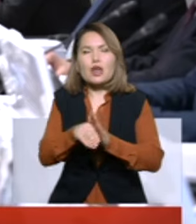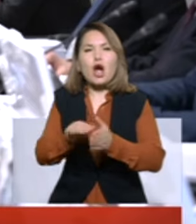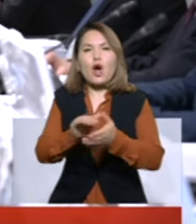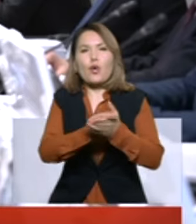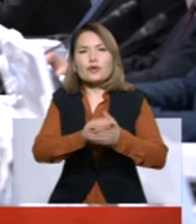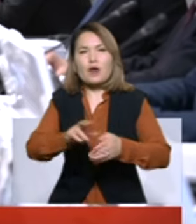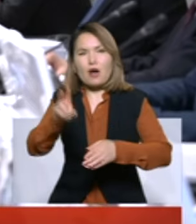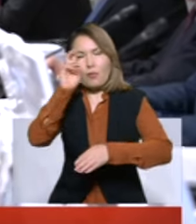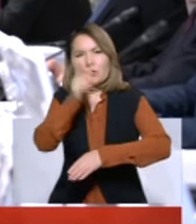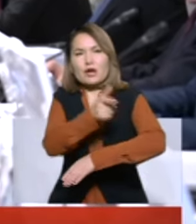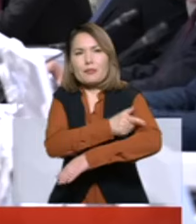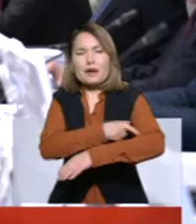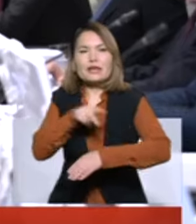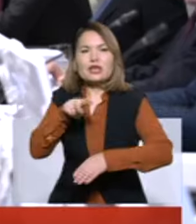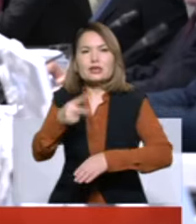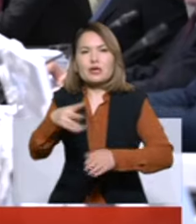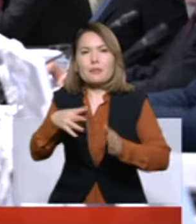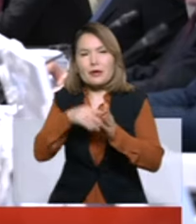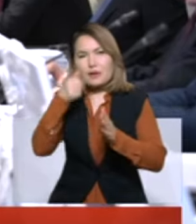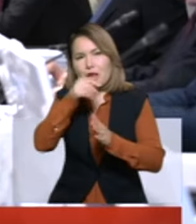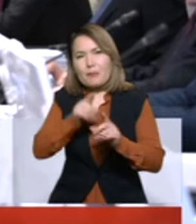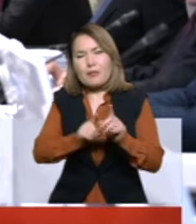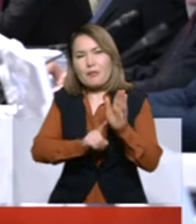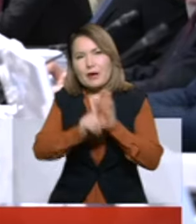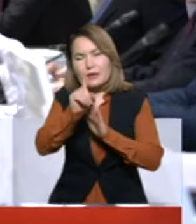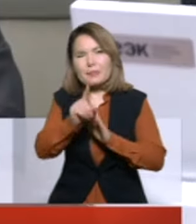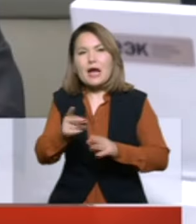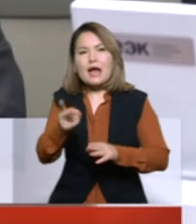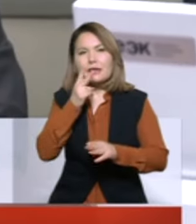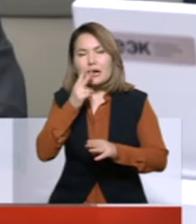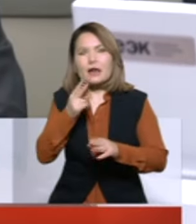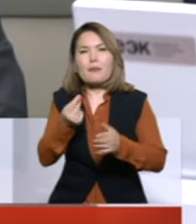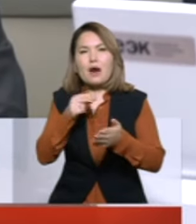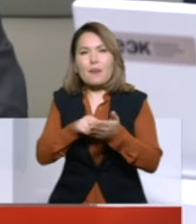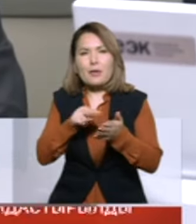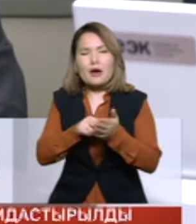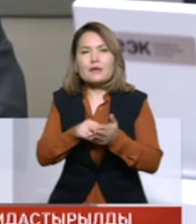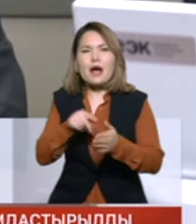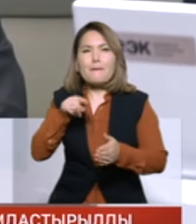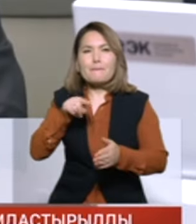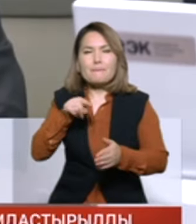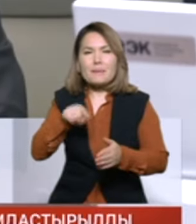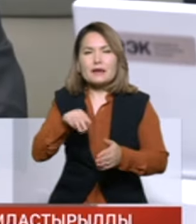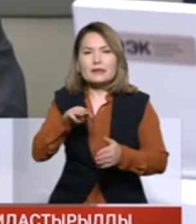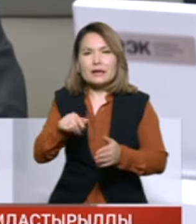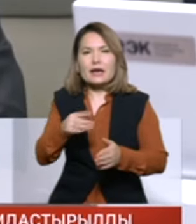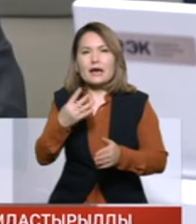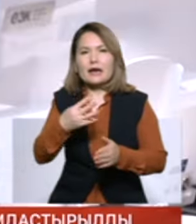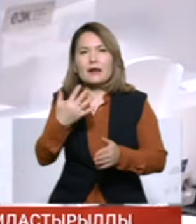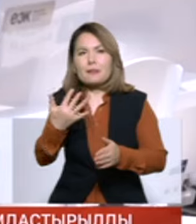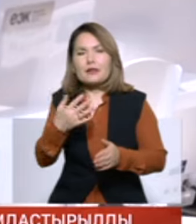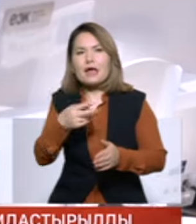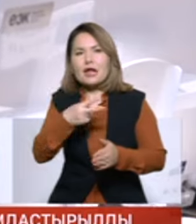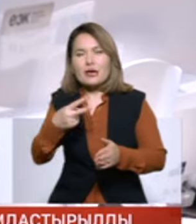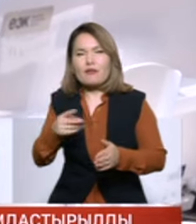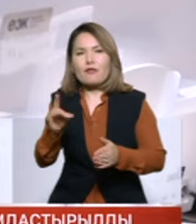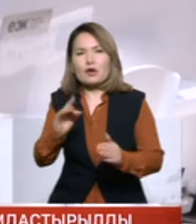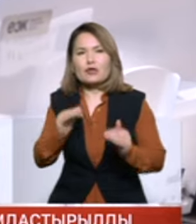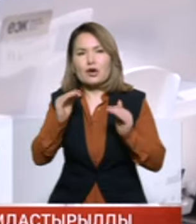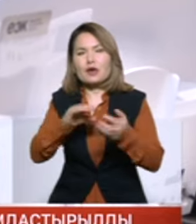мүше мемлекеттерге 2029 жылдан бастап темекі акцизінің бағасы 1000 темекіге 45 евро мөлшерінде болуы